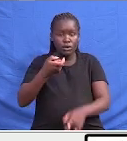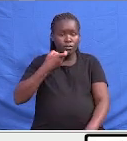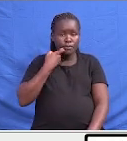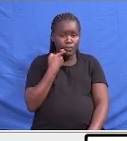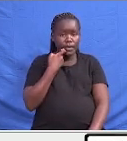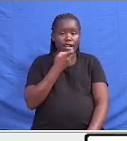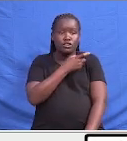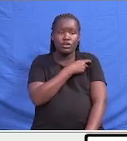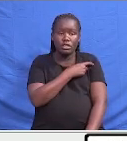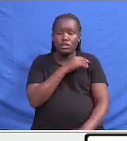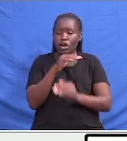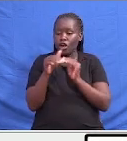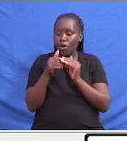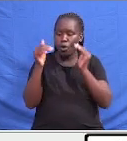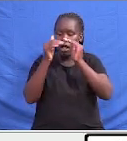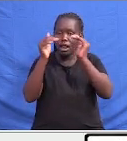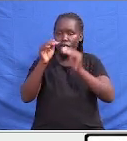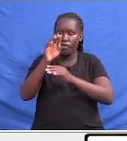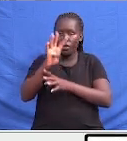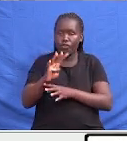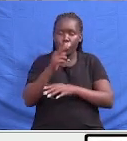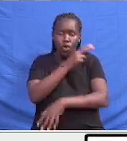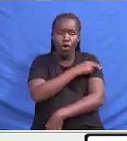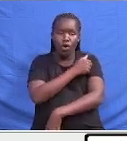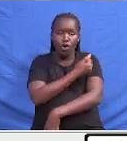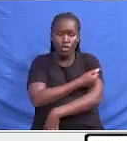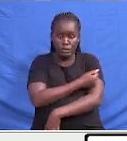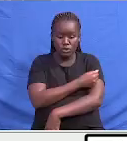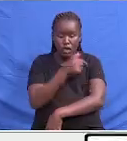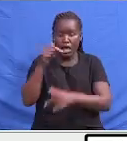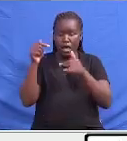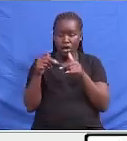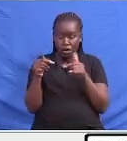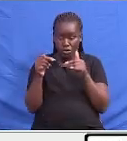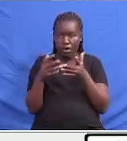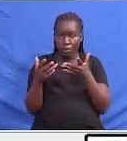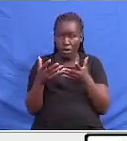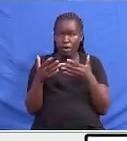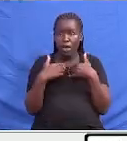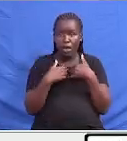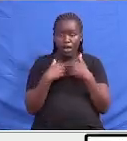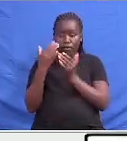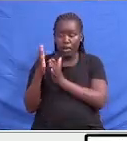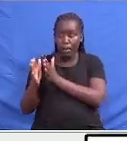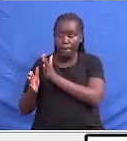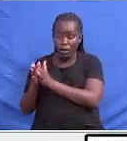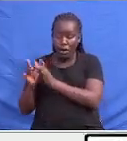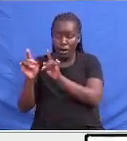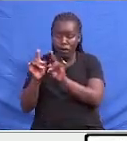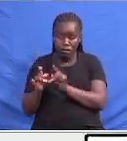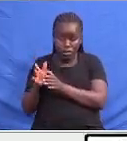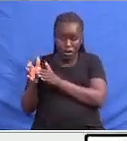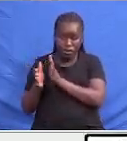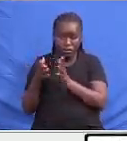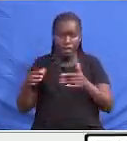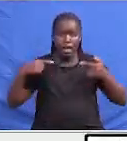clinics in all level 4 hospitals. Hafla ya leo pia ilikuwa na uzinduzi wa mpango mkakati wa hospitali ya